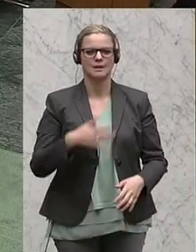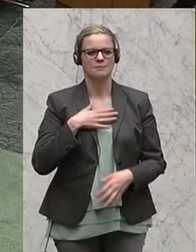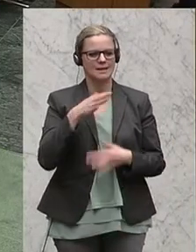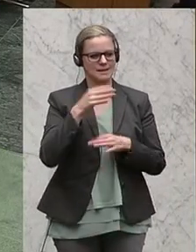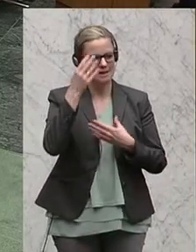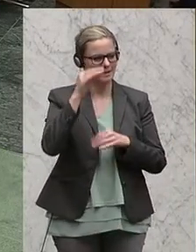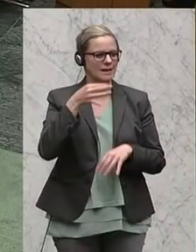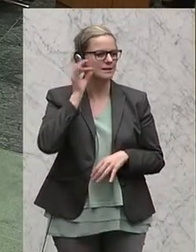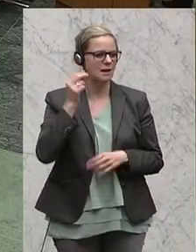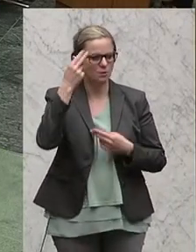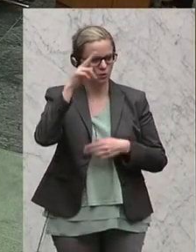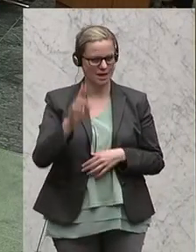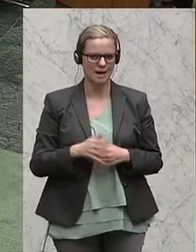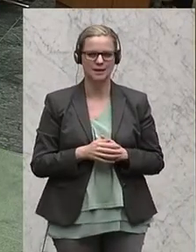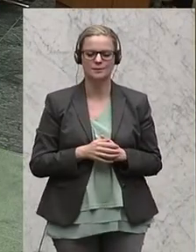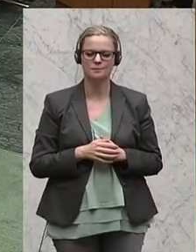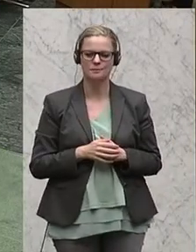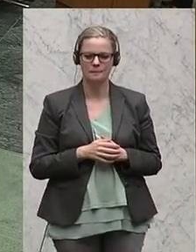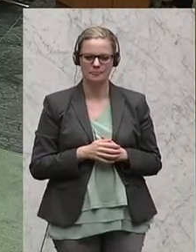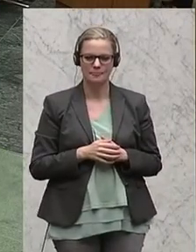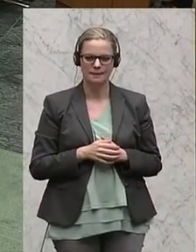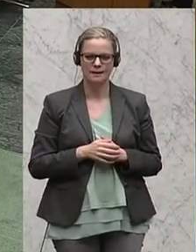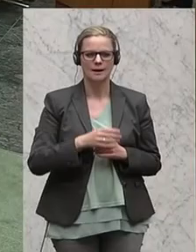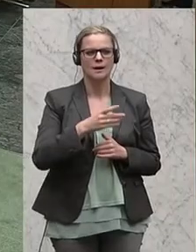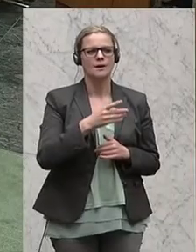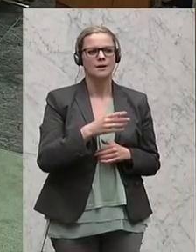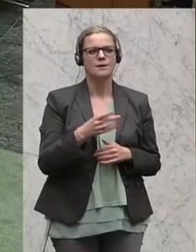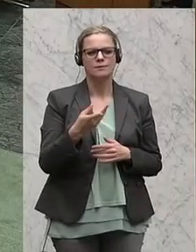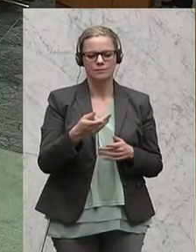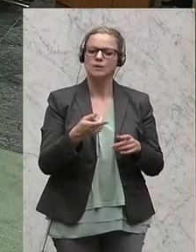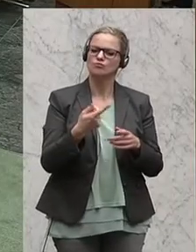Arbeitsschutz und Umweltauflagen, sagte Angela Winzig von der ÖVP.